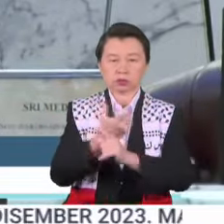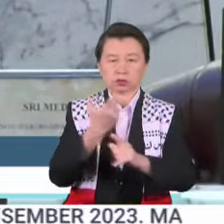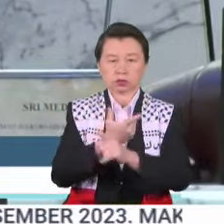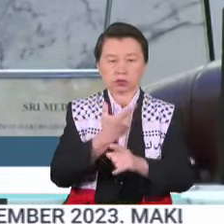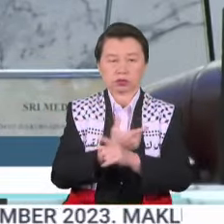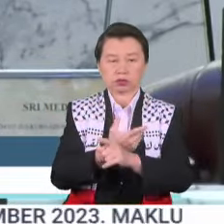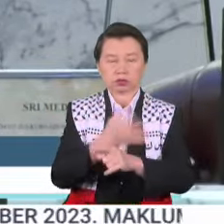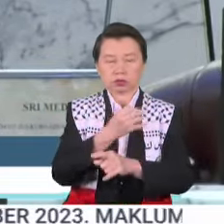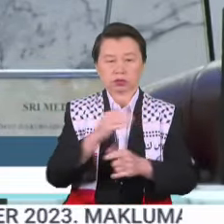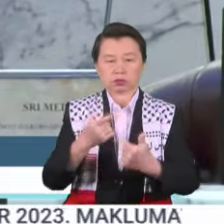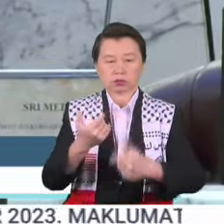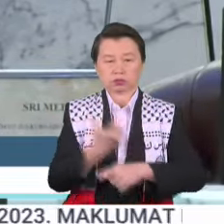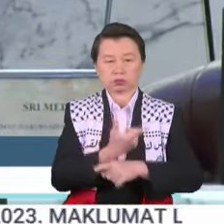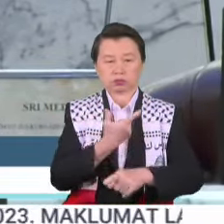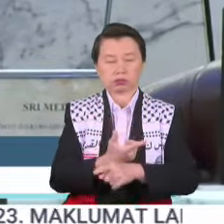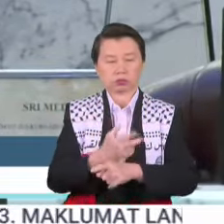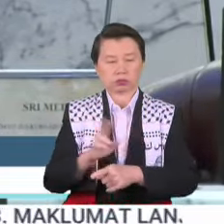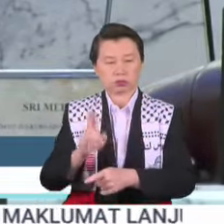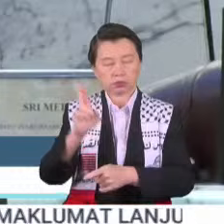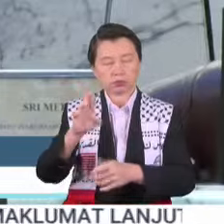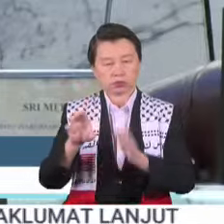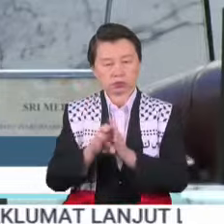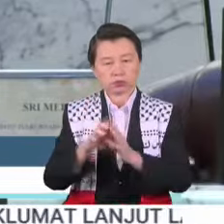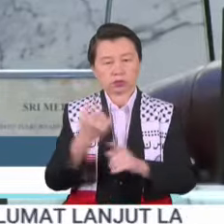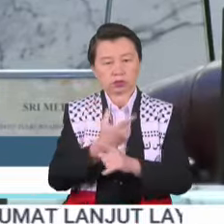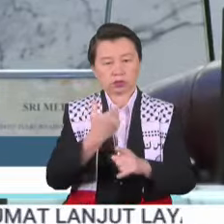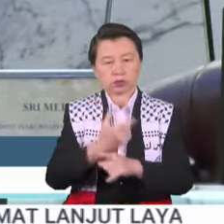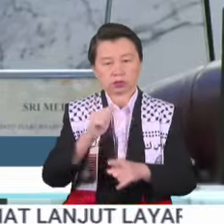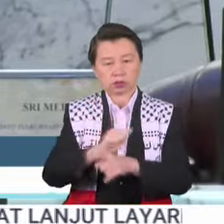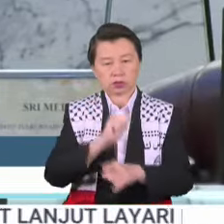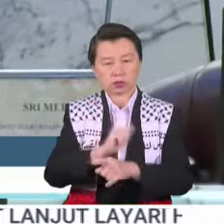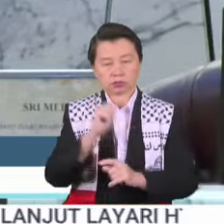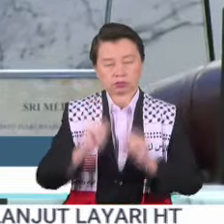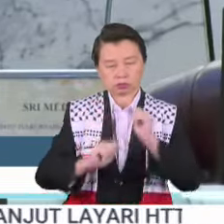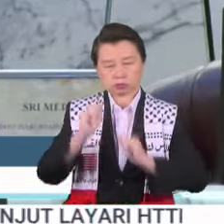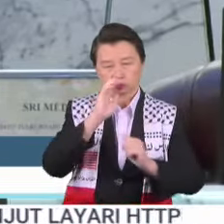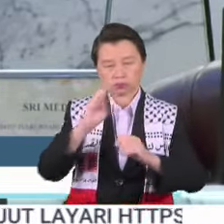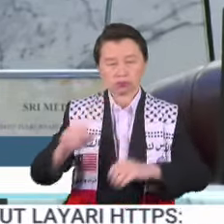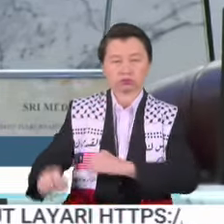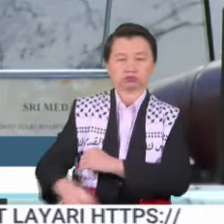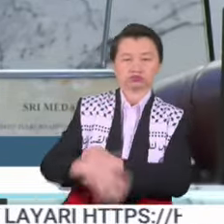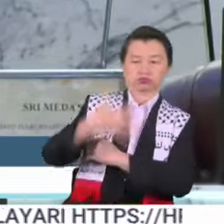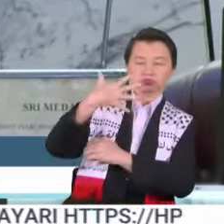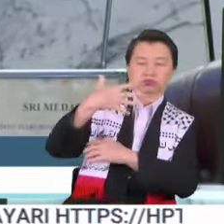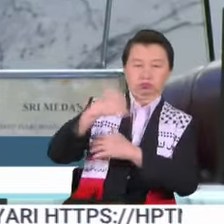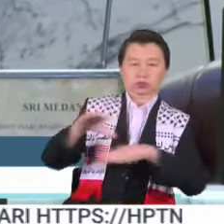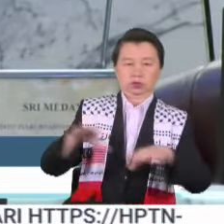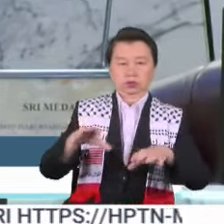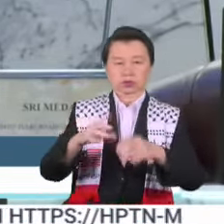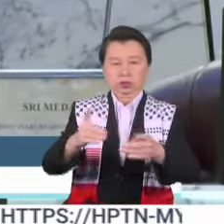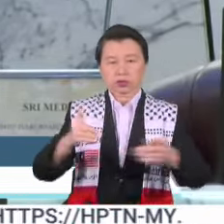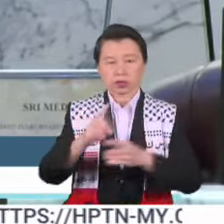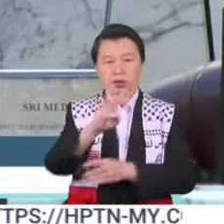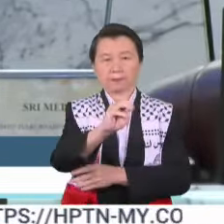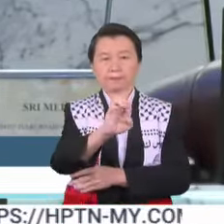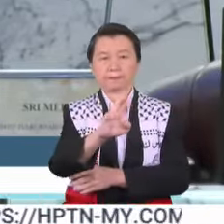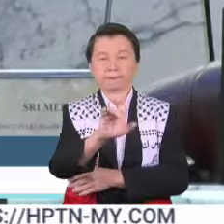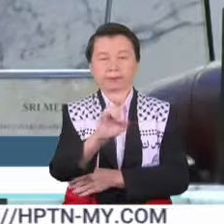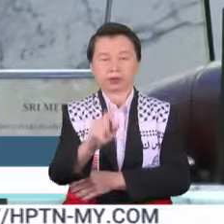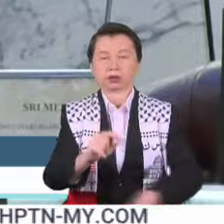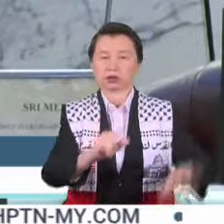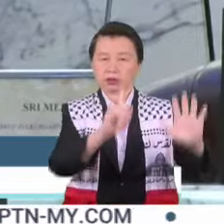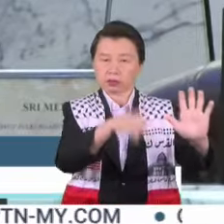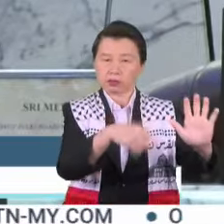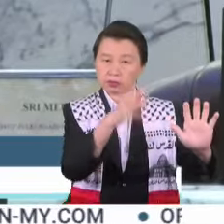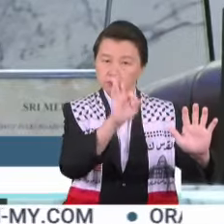dalam agensi dan latihan antara agensi. Sebagai contoh, latihan amal simulasi bencana tsunami yang telah dijalankan di daerah Mesing pada